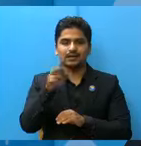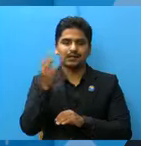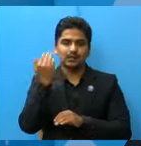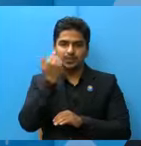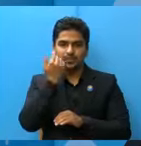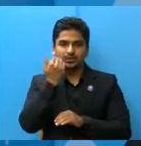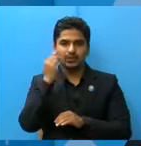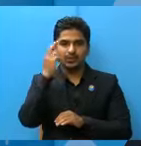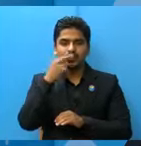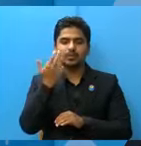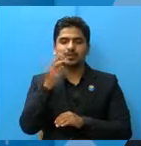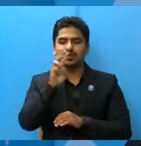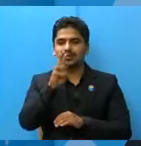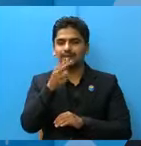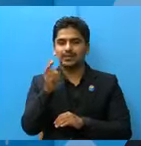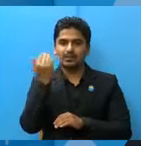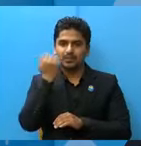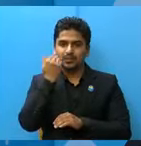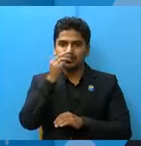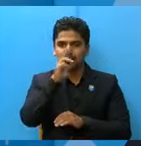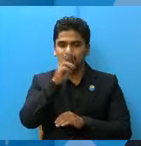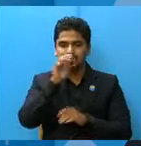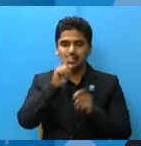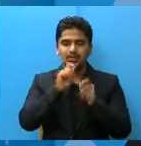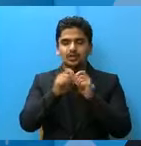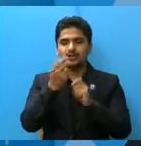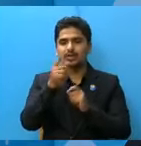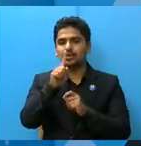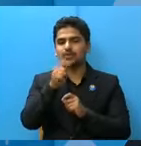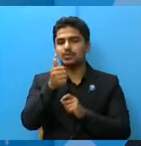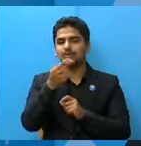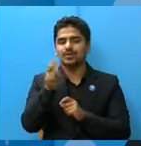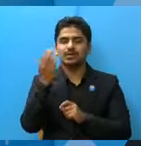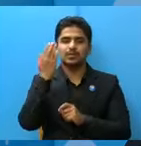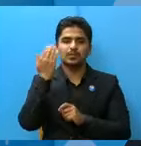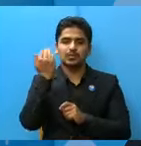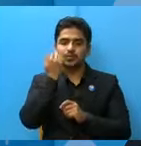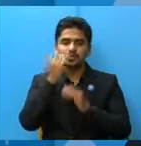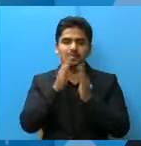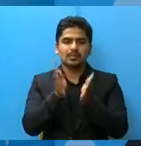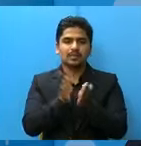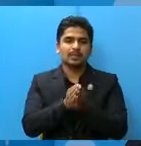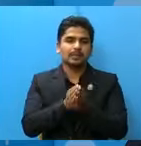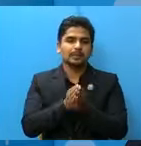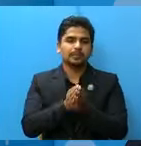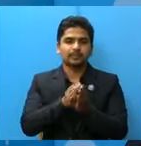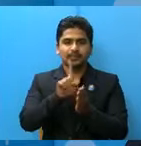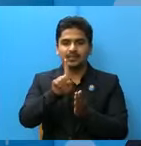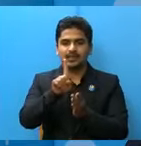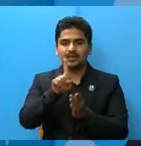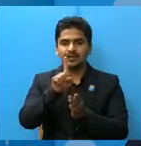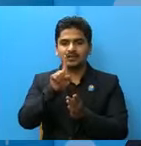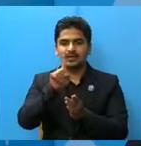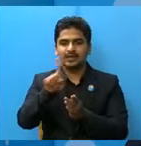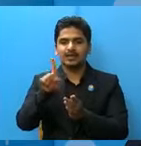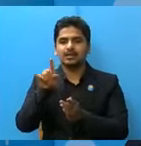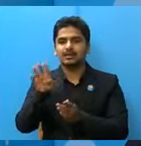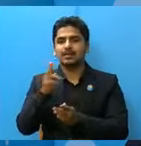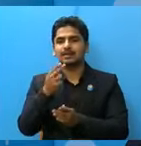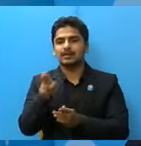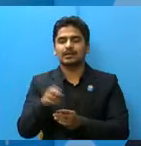रुपन्दई को 3 जना पुरुस, रसरला को सोर जना पूरुष गरी जम्मा एक से चौद जना